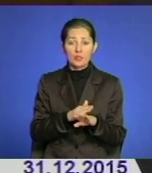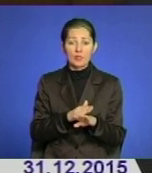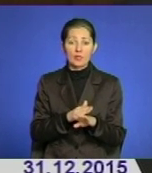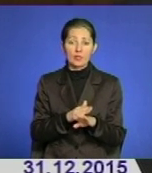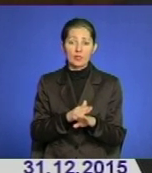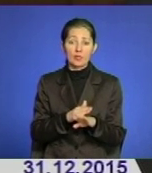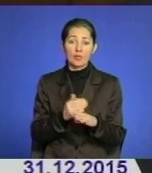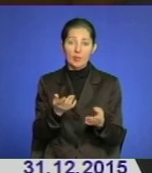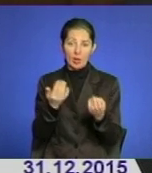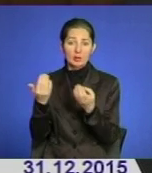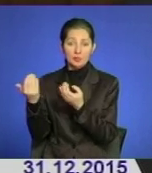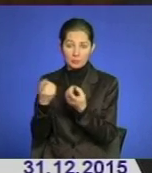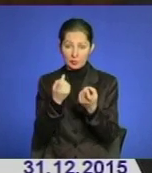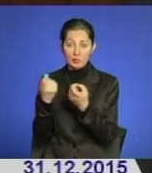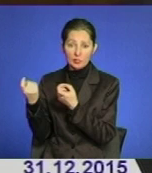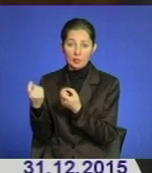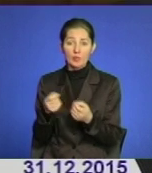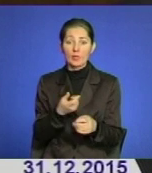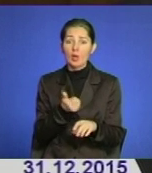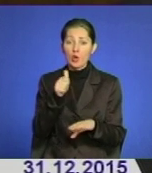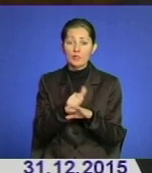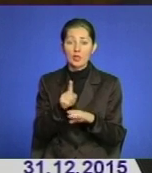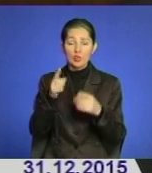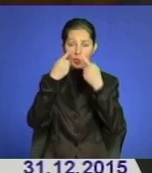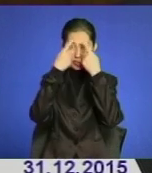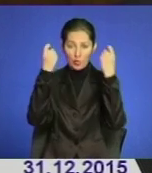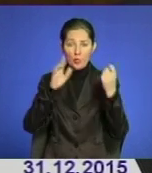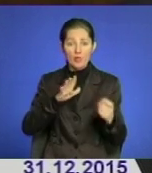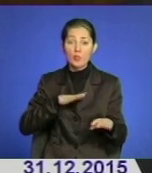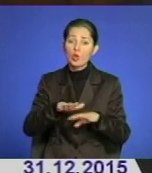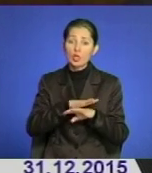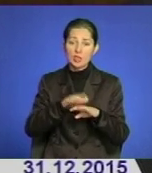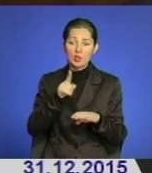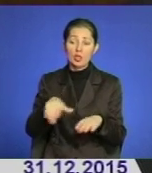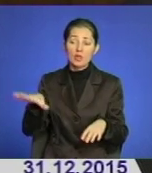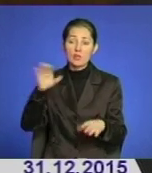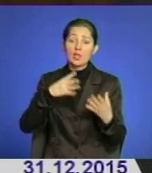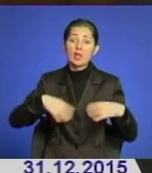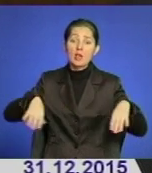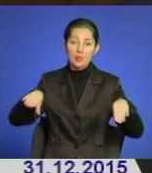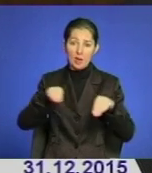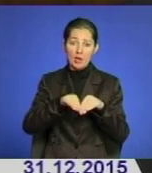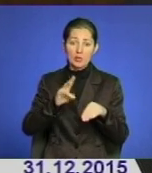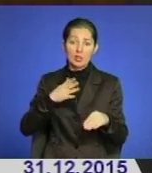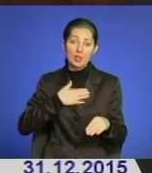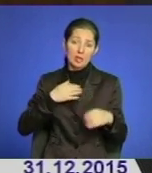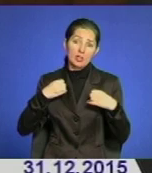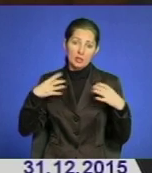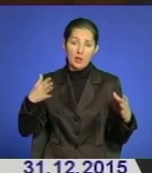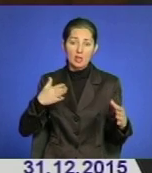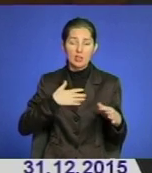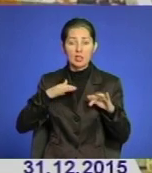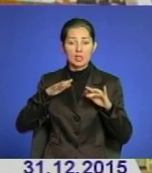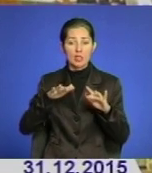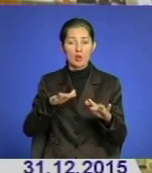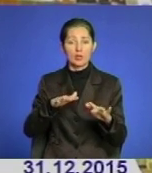нагальності закликати. Саме головне, щоб інформоване було населення, і тоді всі збираються на наші свята, на наші